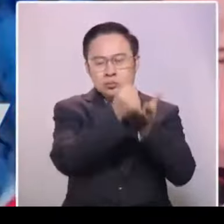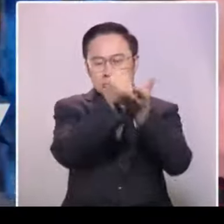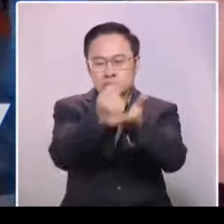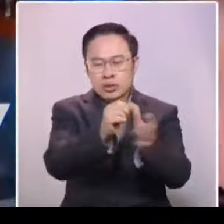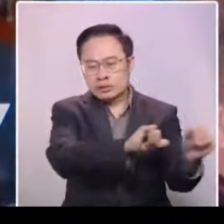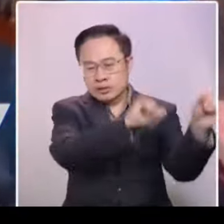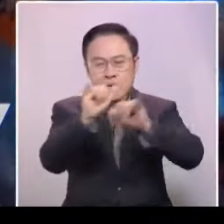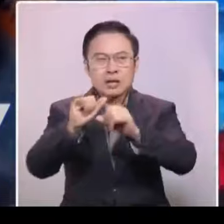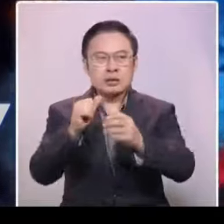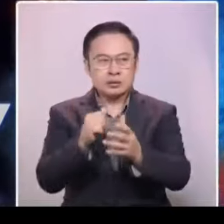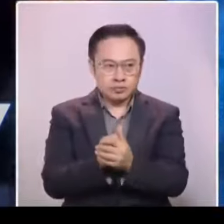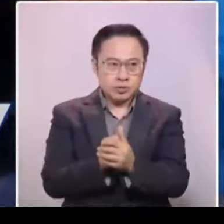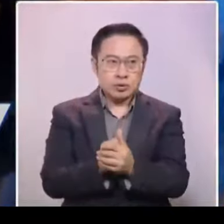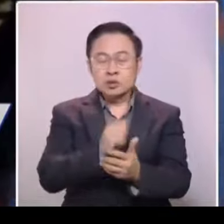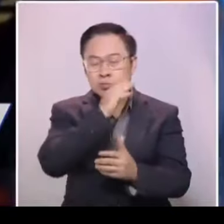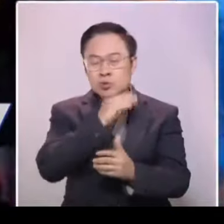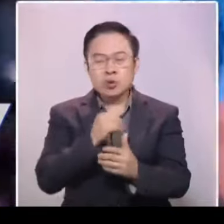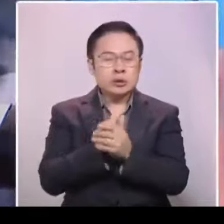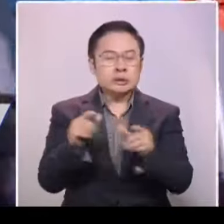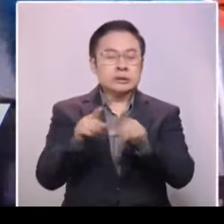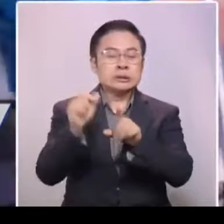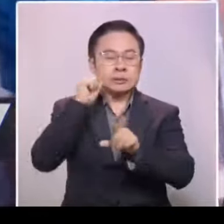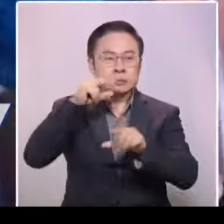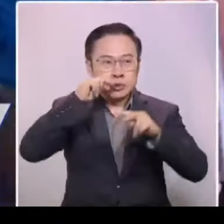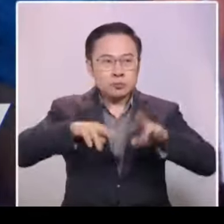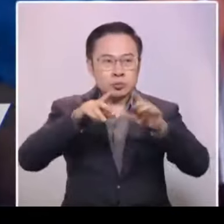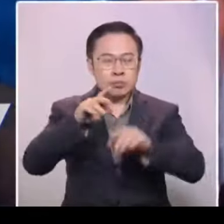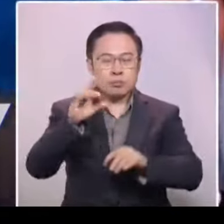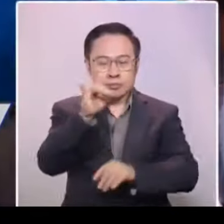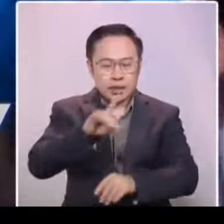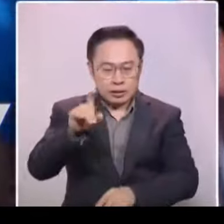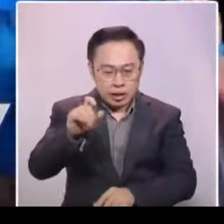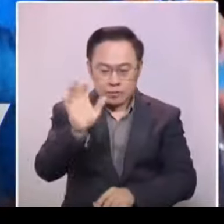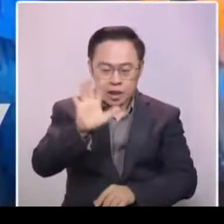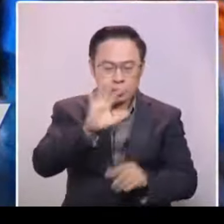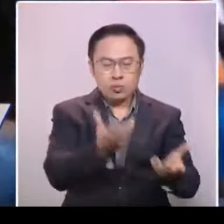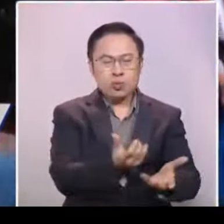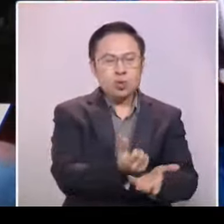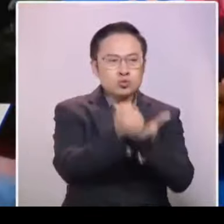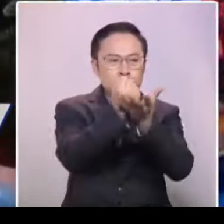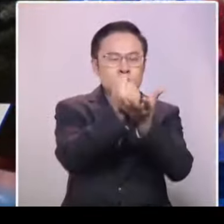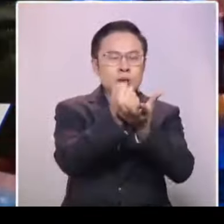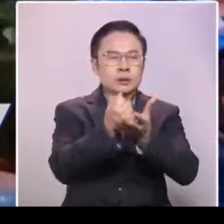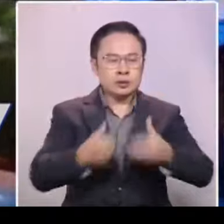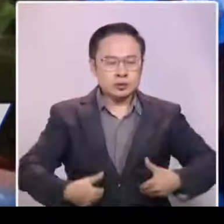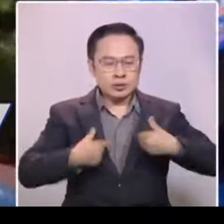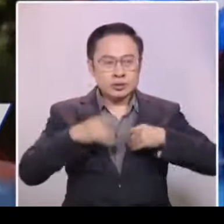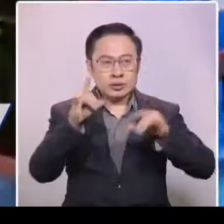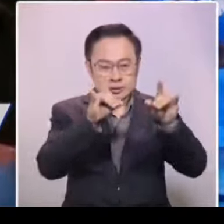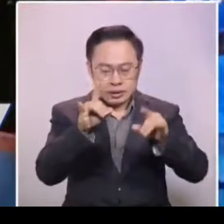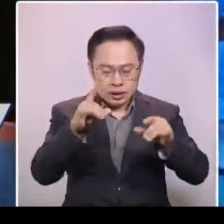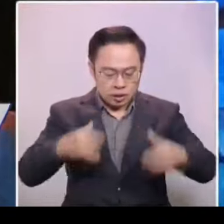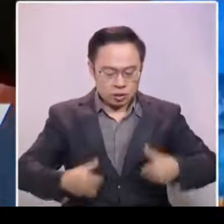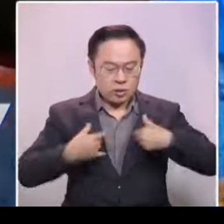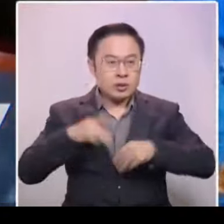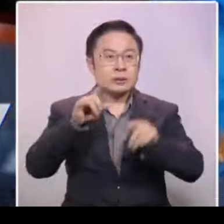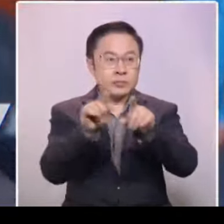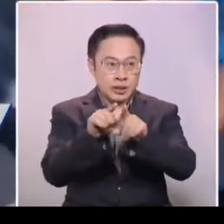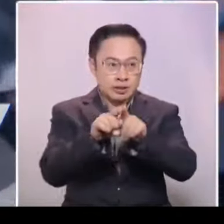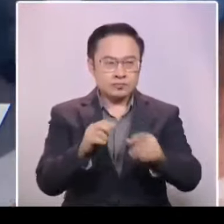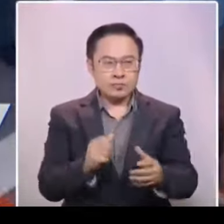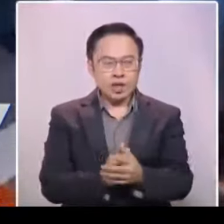คะในตอนนั้นเนี่ยผู้สื่อข่าวพยายามที่จะเดินทางไปยังจุดที่น้ำท่วมรีสอร์ทด้วยครับแต่ทีนี้นายกสมาคมท่องเที่ยว